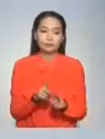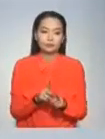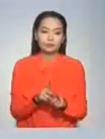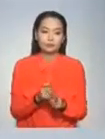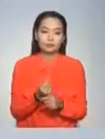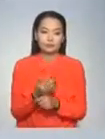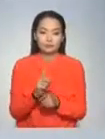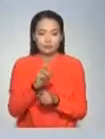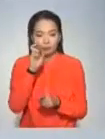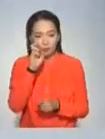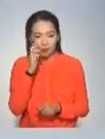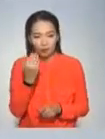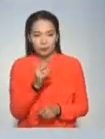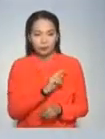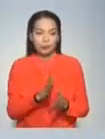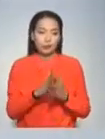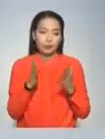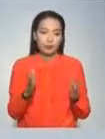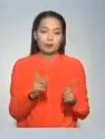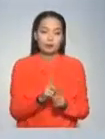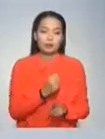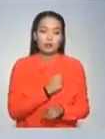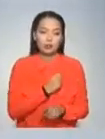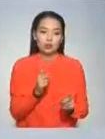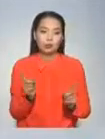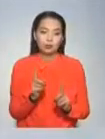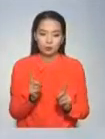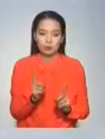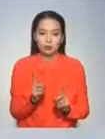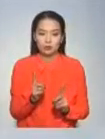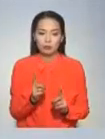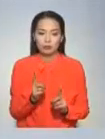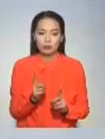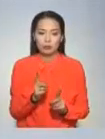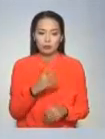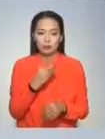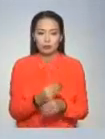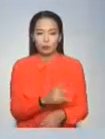определенные государственные услуги, к большому сожалению, за какие-то свои технические услуги